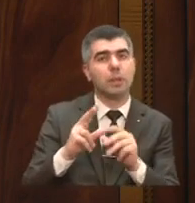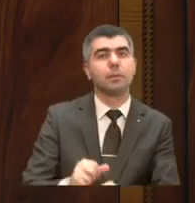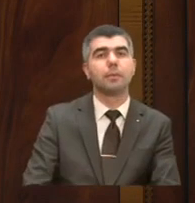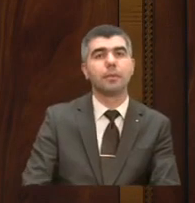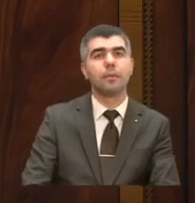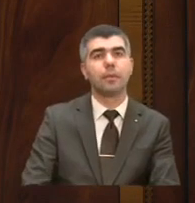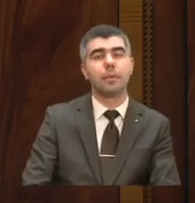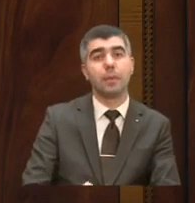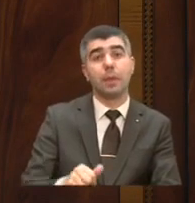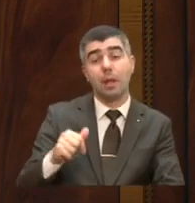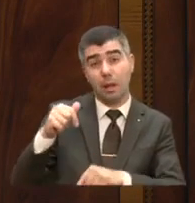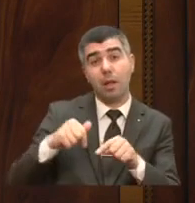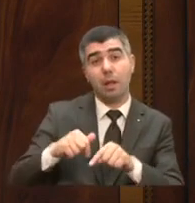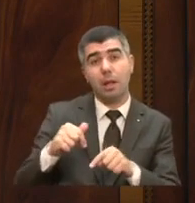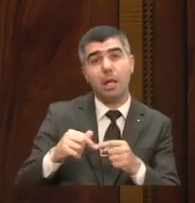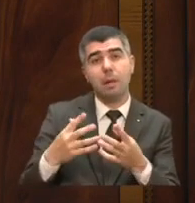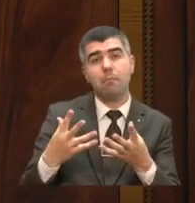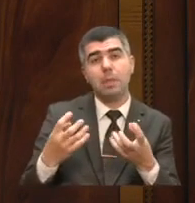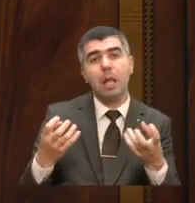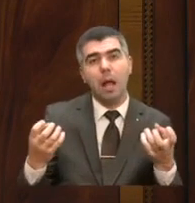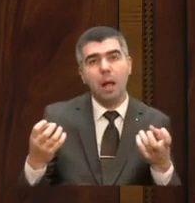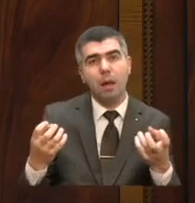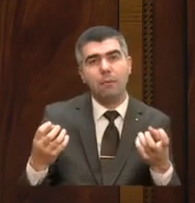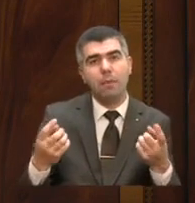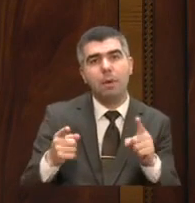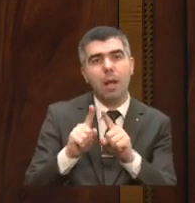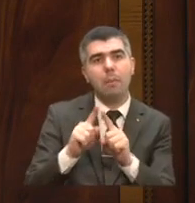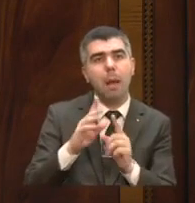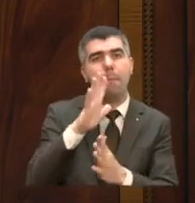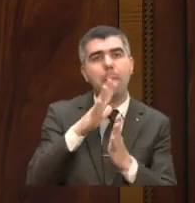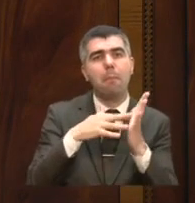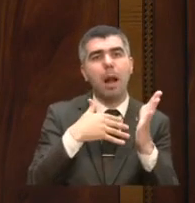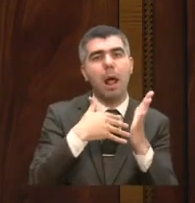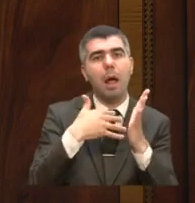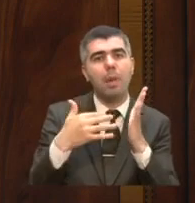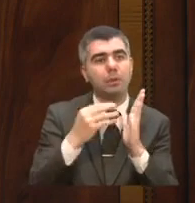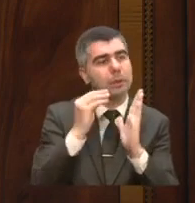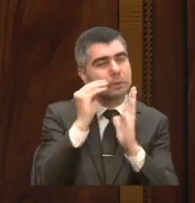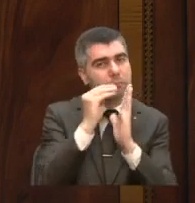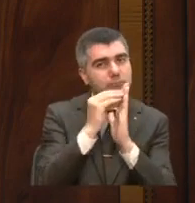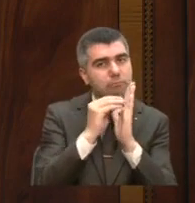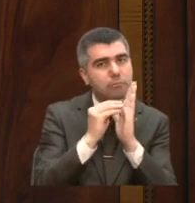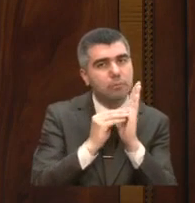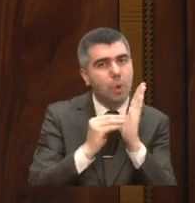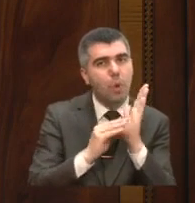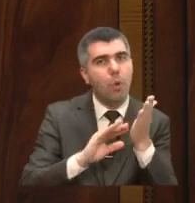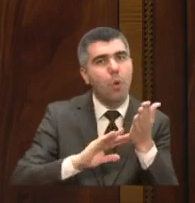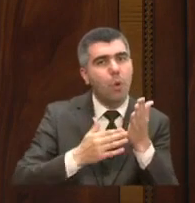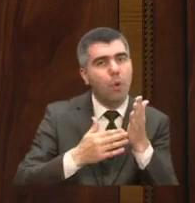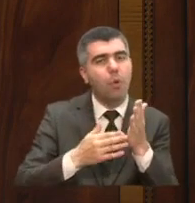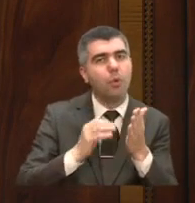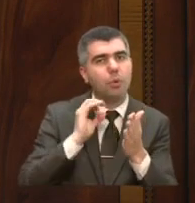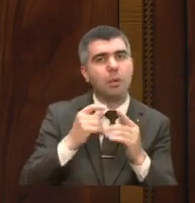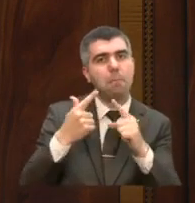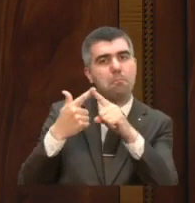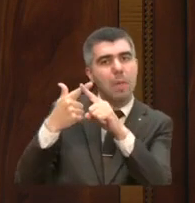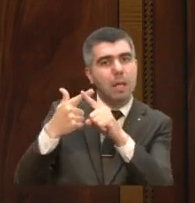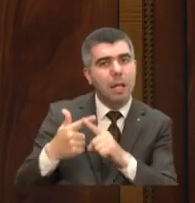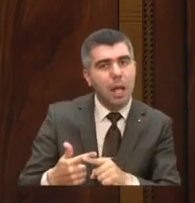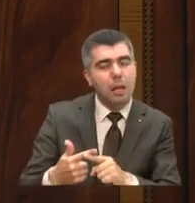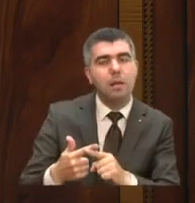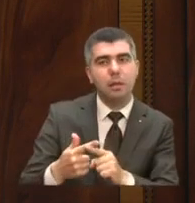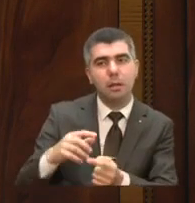واحد العدد بطبيعة الحال ديال الاستثمارات هي مبرمجة في كل المناطق، وأنا قلت لكم بأن هناك واحد العدد ديال